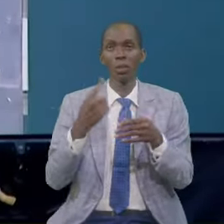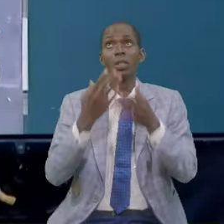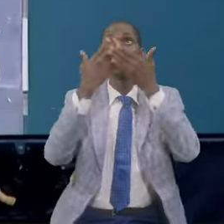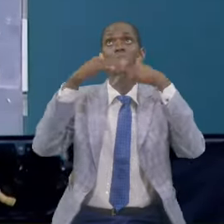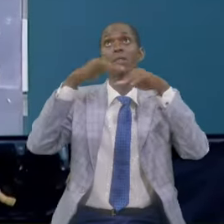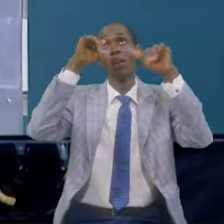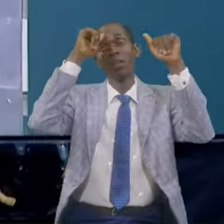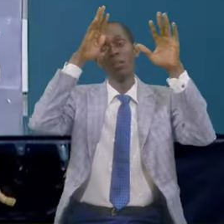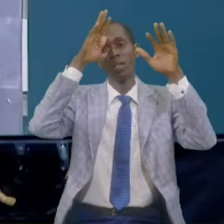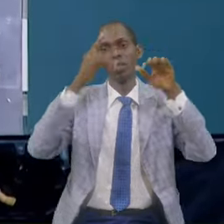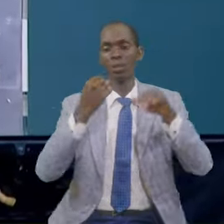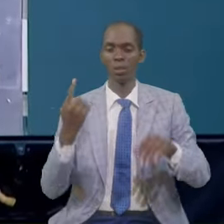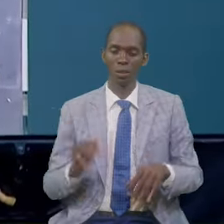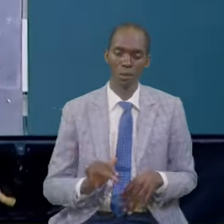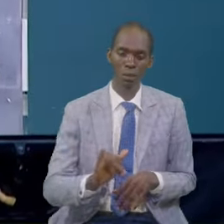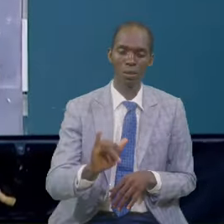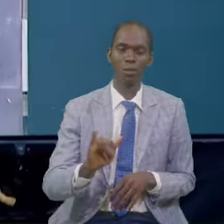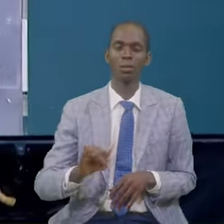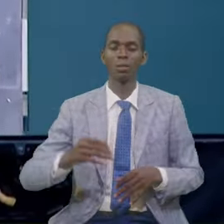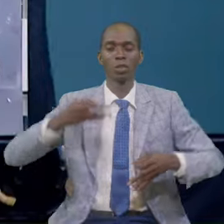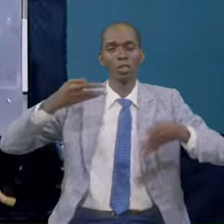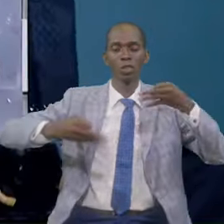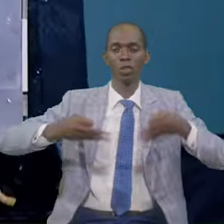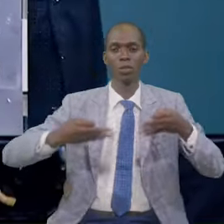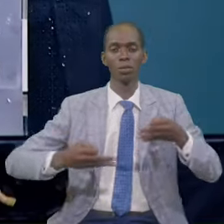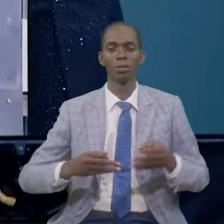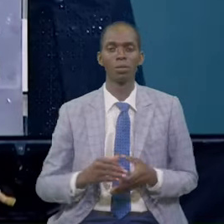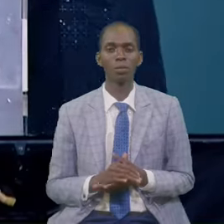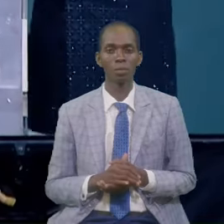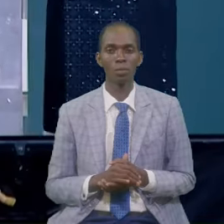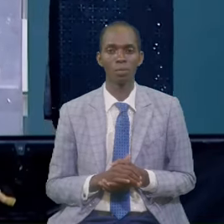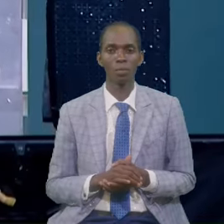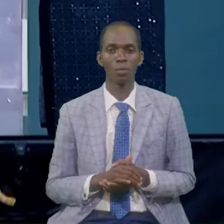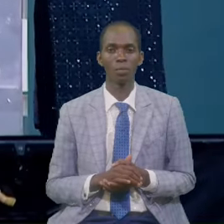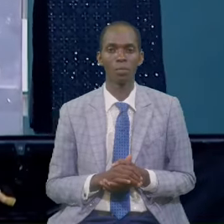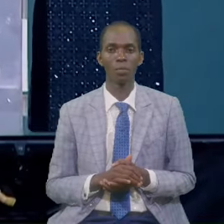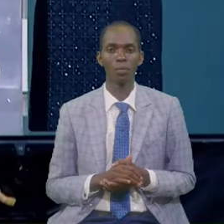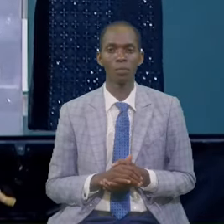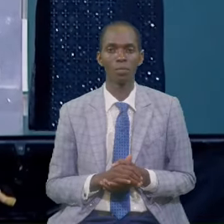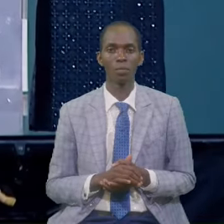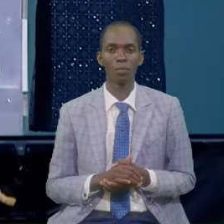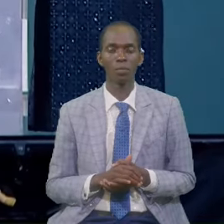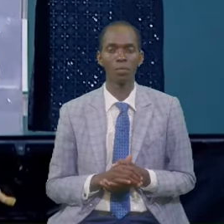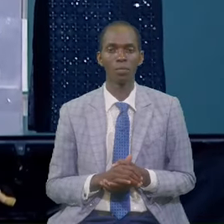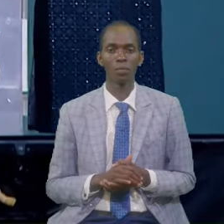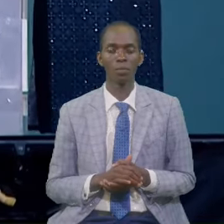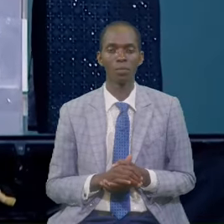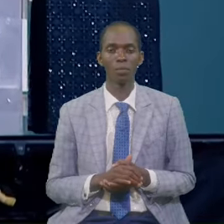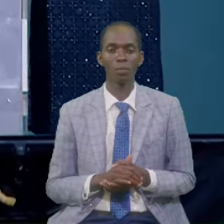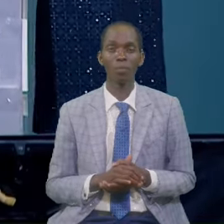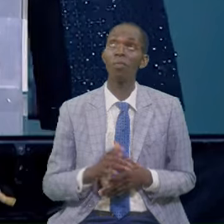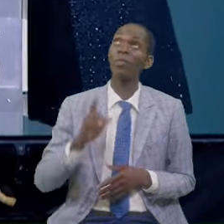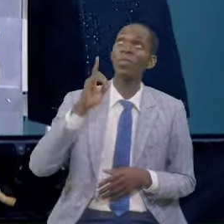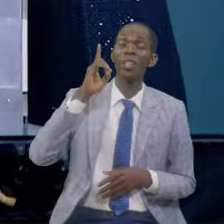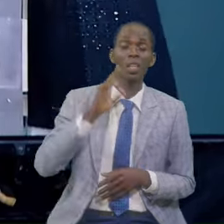eternal judge, పరలోకపు తండ్రి యొద్దకు నిత్య న్యాయాధిపతి యొద్దకు ఆయన మిమ్మును తీసుకుని వెళ్ళగలడు. Is there by your side.